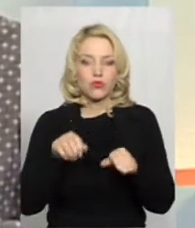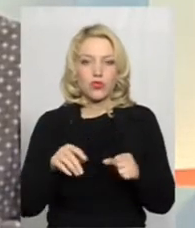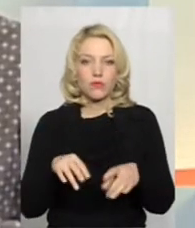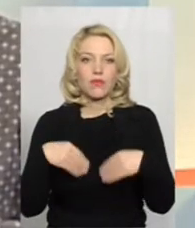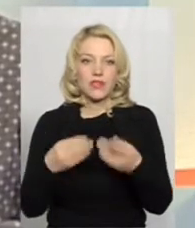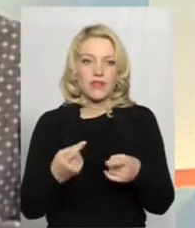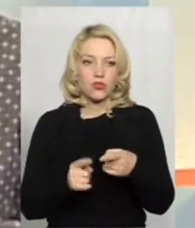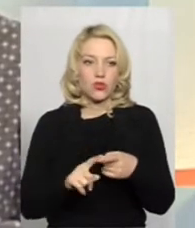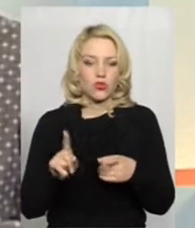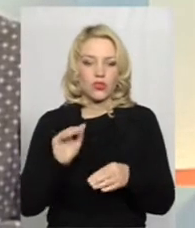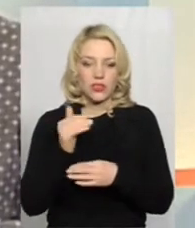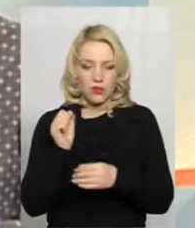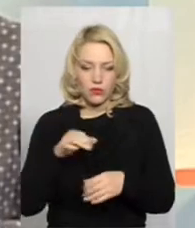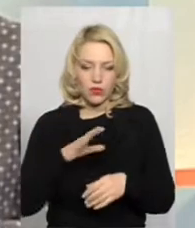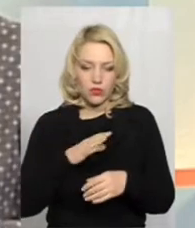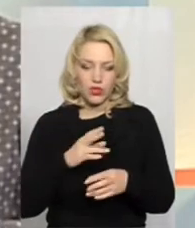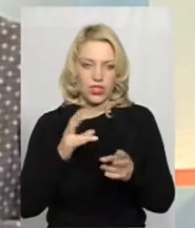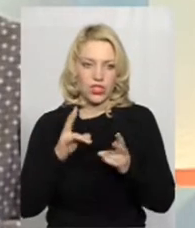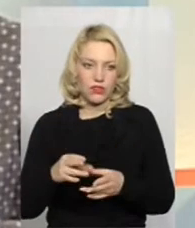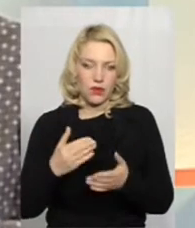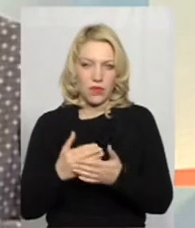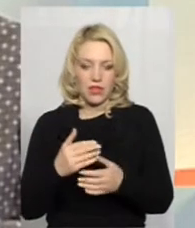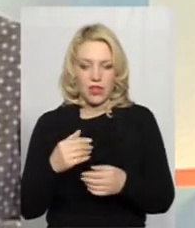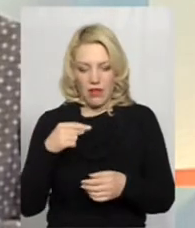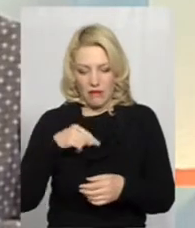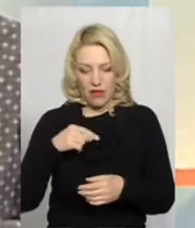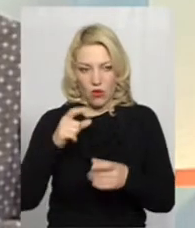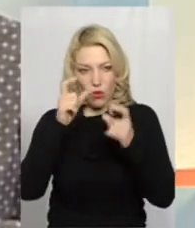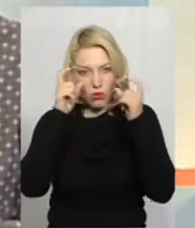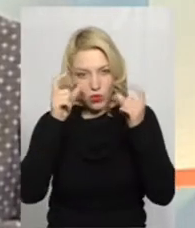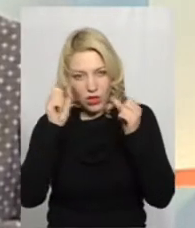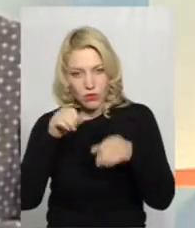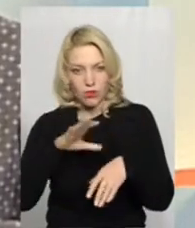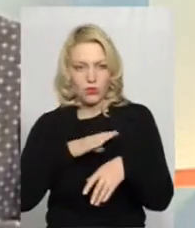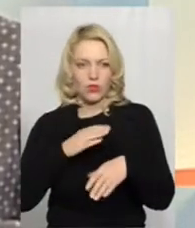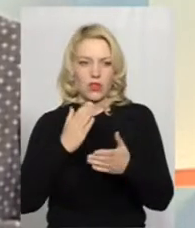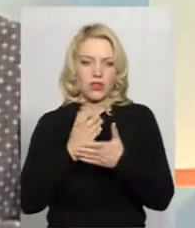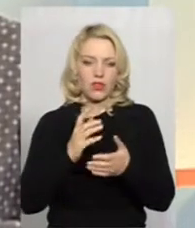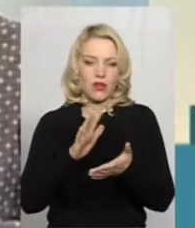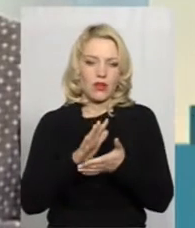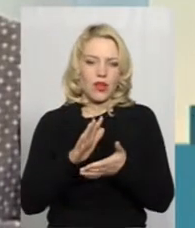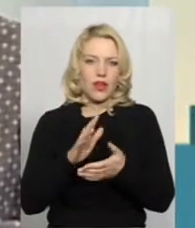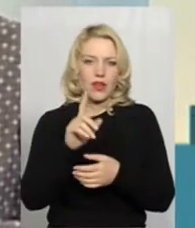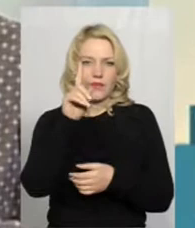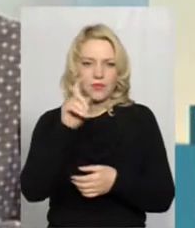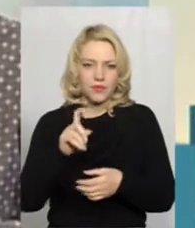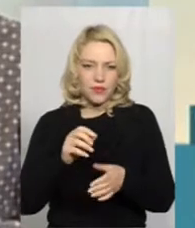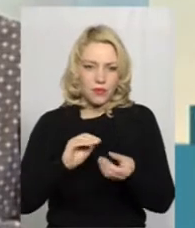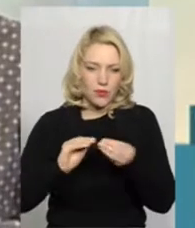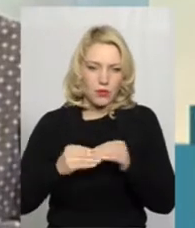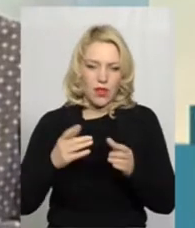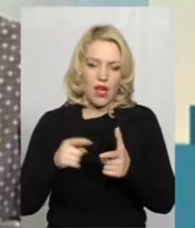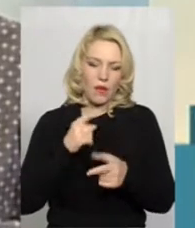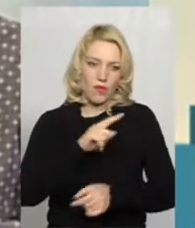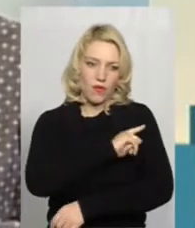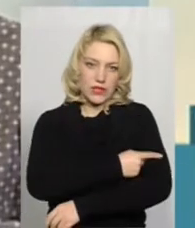того, що дитина стане жертвою? Це фізичні якісь вади. Наприклад, дитина носить окуляри, має порушення рухового апарату або фізично